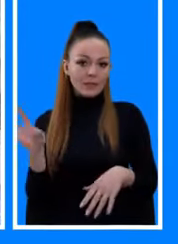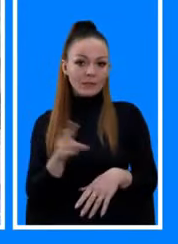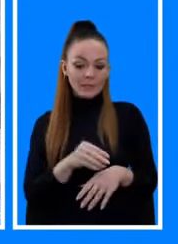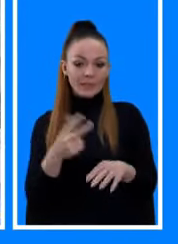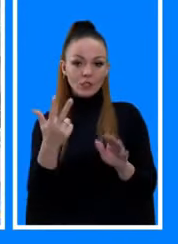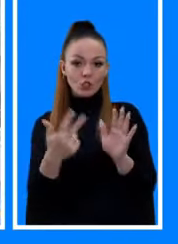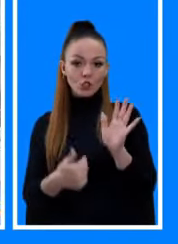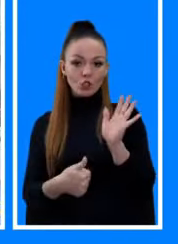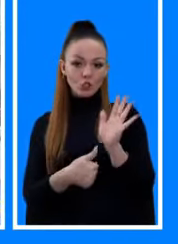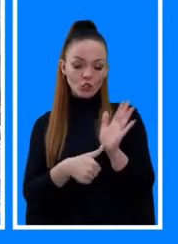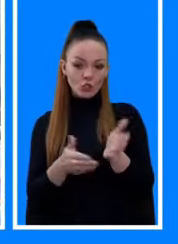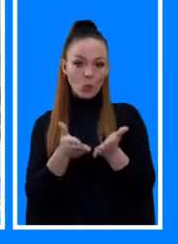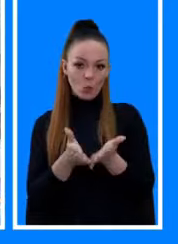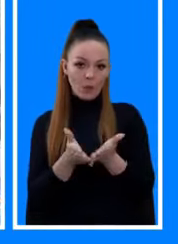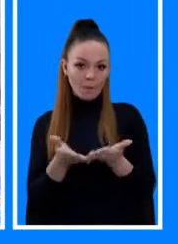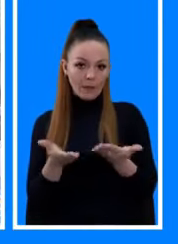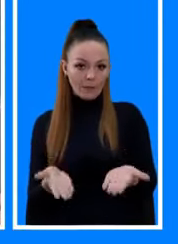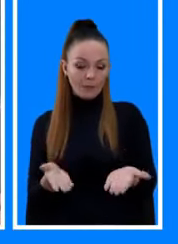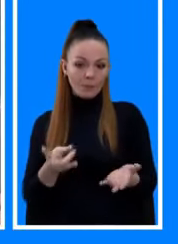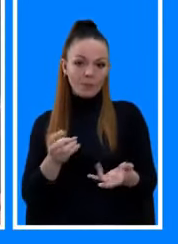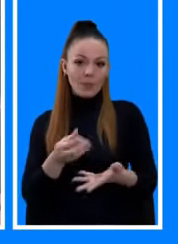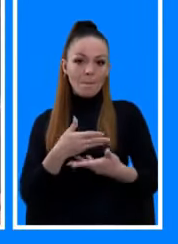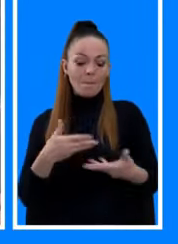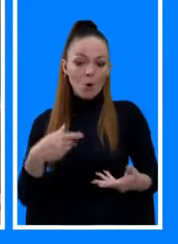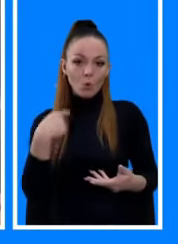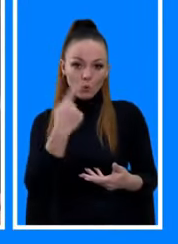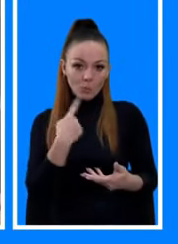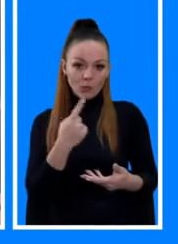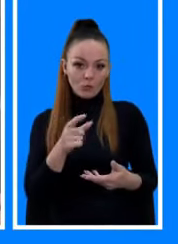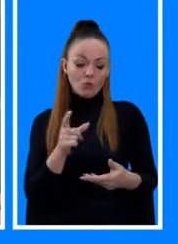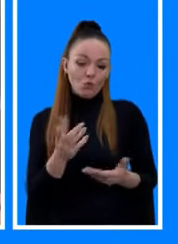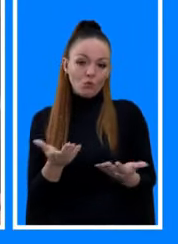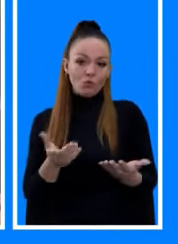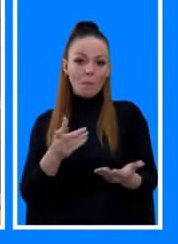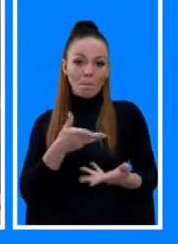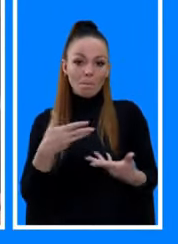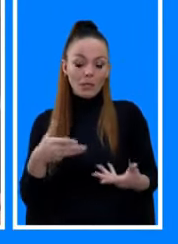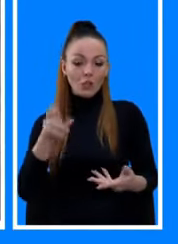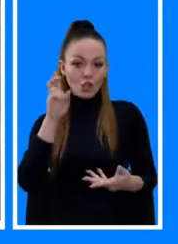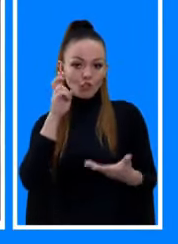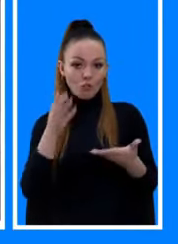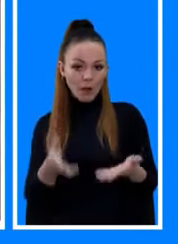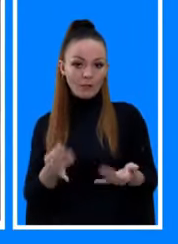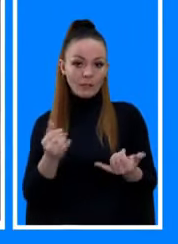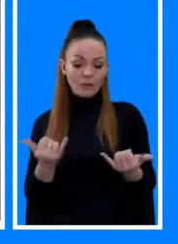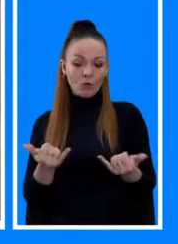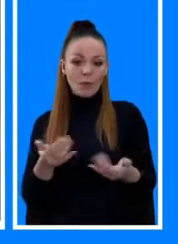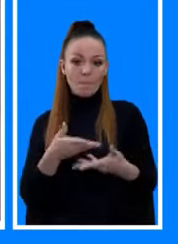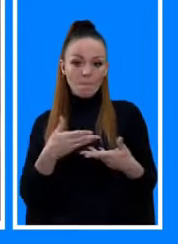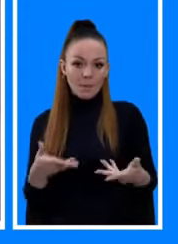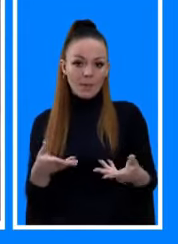36 кораблів. Ну, не ми особисто, хоча ми держава, і сьогодні ми несемо цю